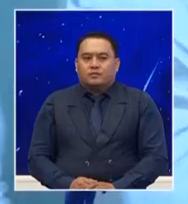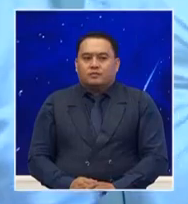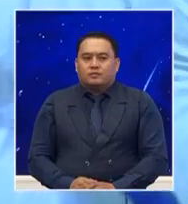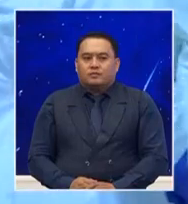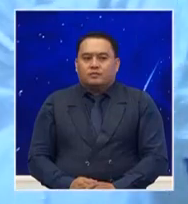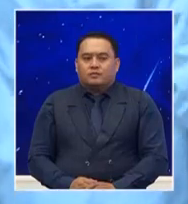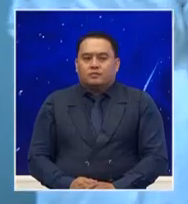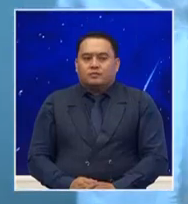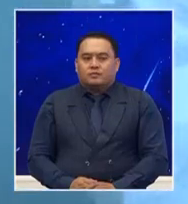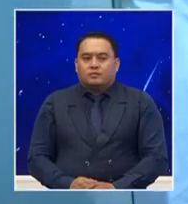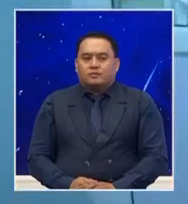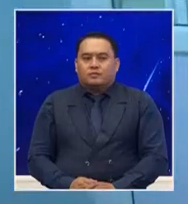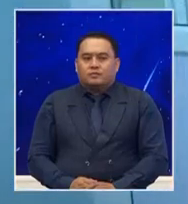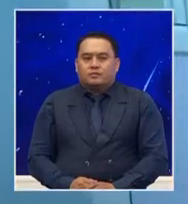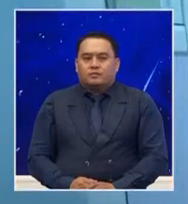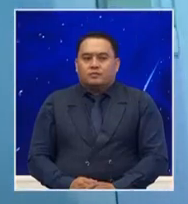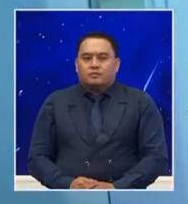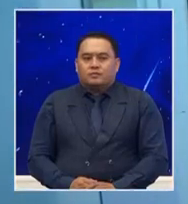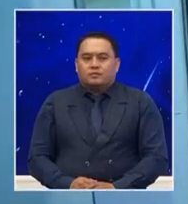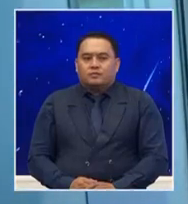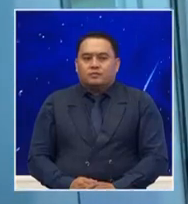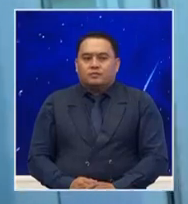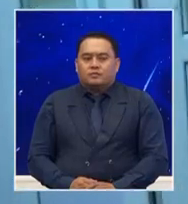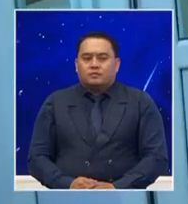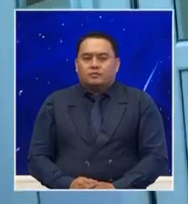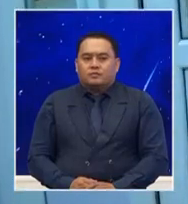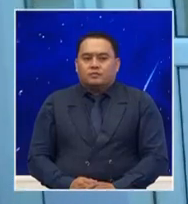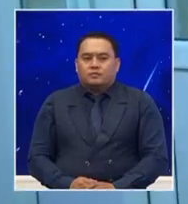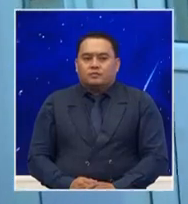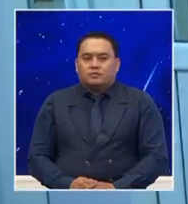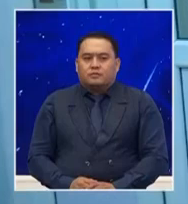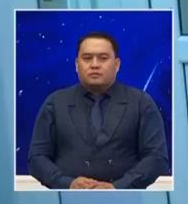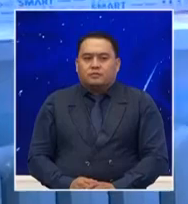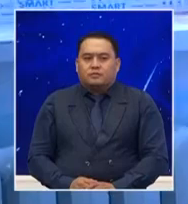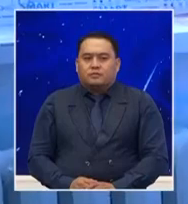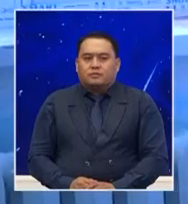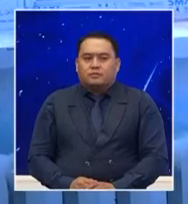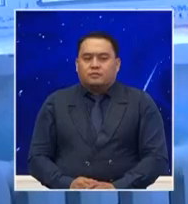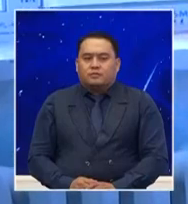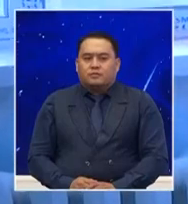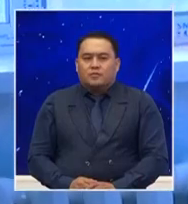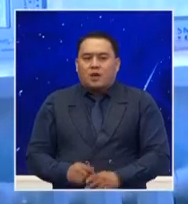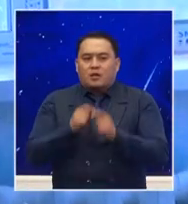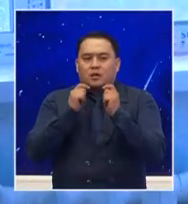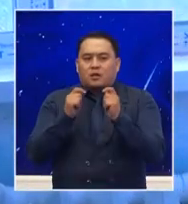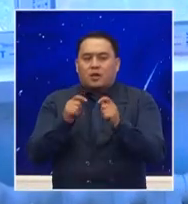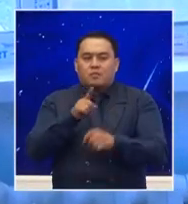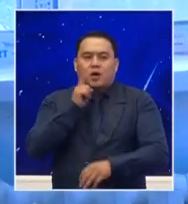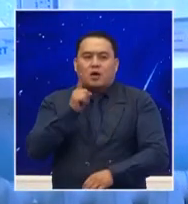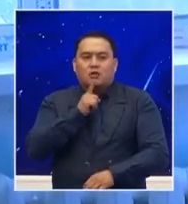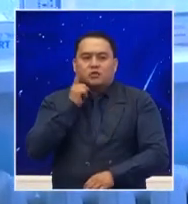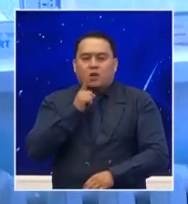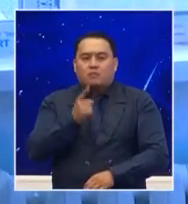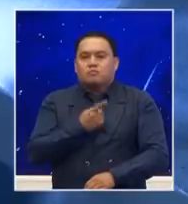алдым. Ар жағымызда бізде қызыл зона, қауіпті аймақ, науқастар сол жерде жатыр. Заслуженной награды удостоилась молодая, но